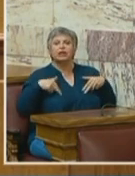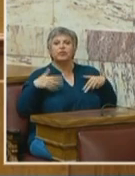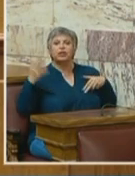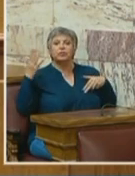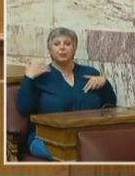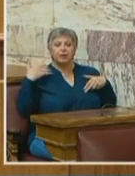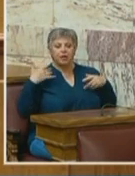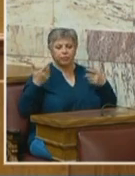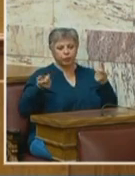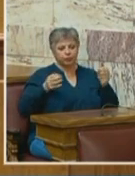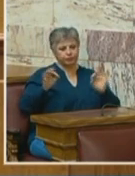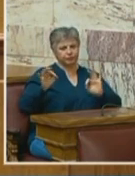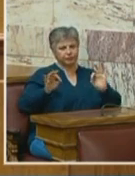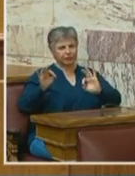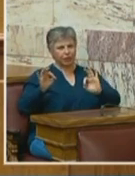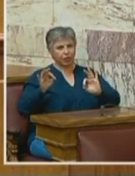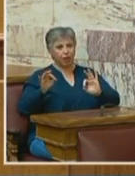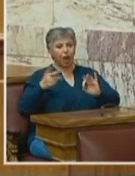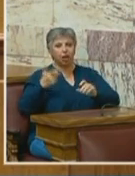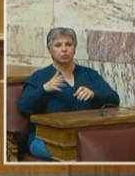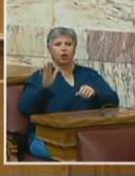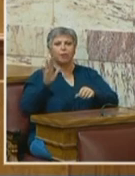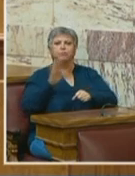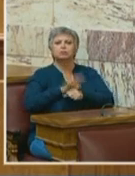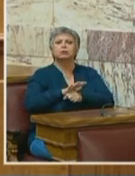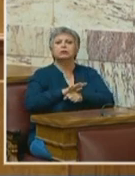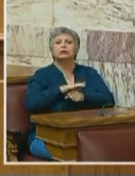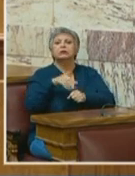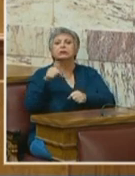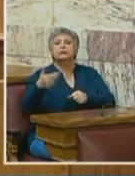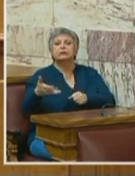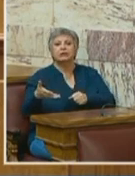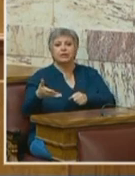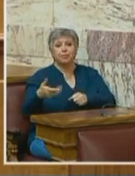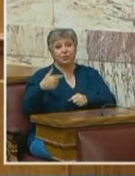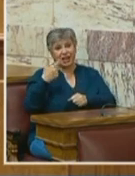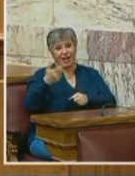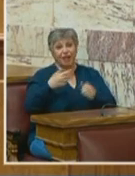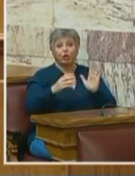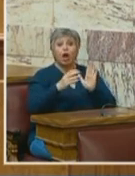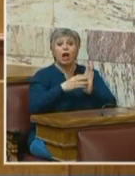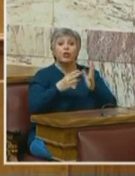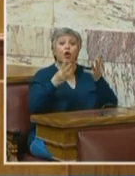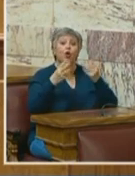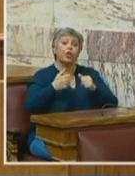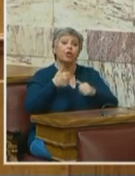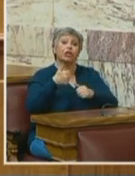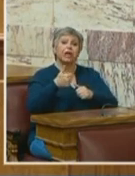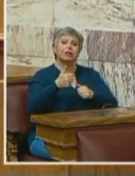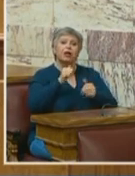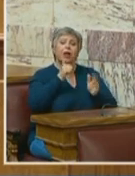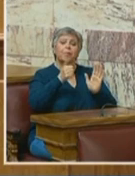έστησε. Έστειλε την υπόθεση στη Βουλή με το άρθρο 86 του Συντάγματος, αλλά η